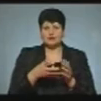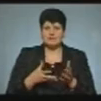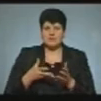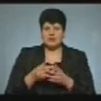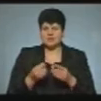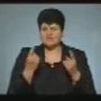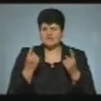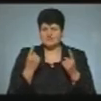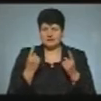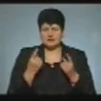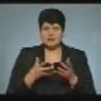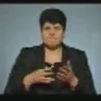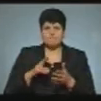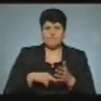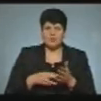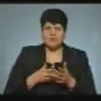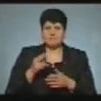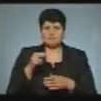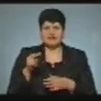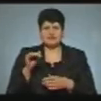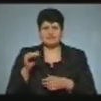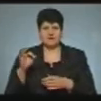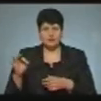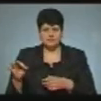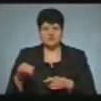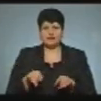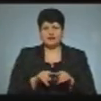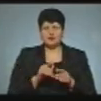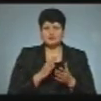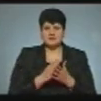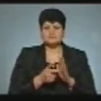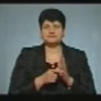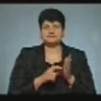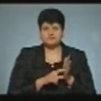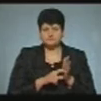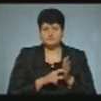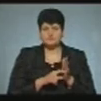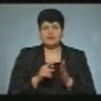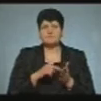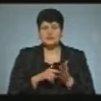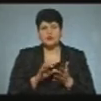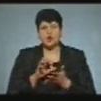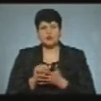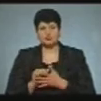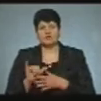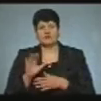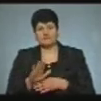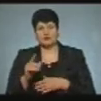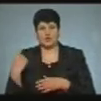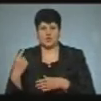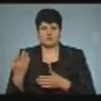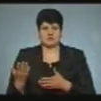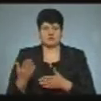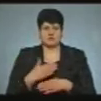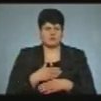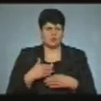сплачується великий податок ПДФО. Також є такі приміщення, де місто орендує в області. Ну, тобто